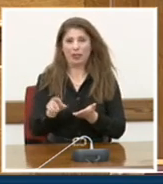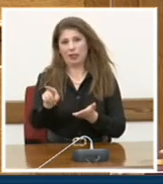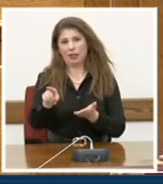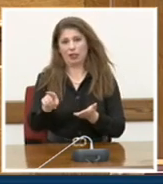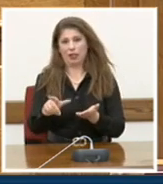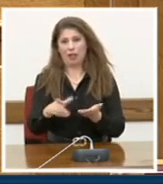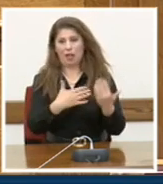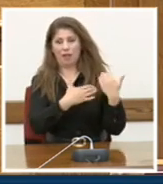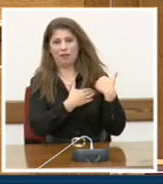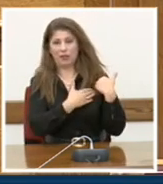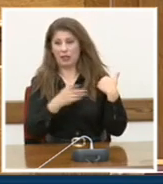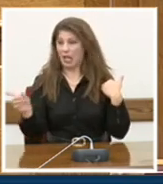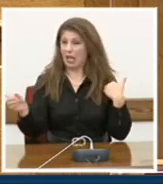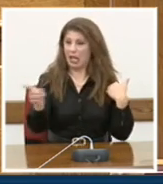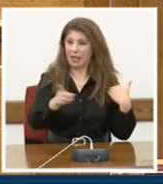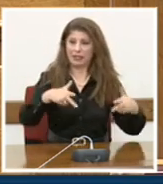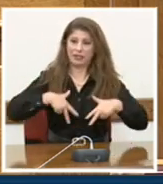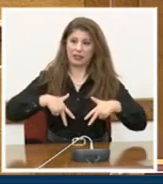που συμπεριφέρεστε